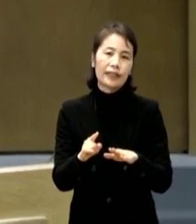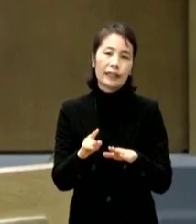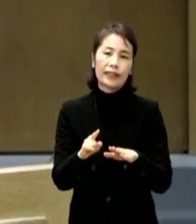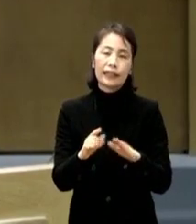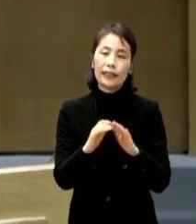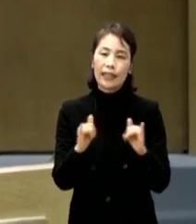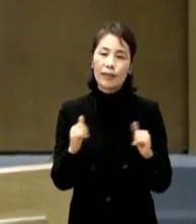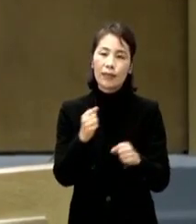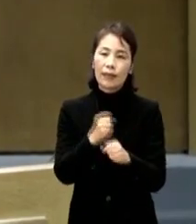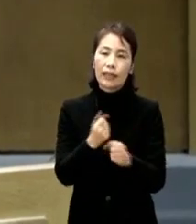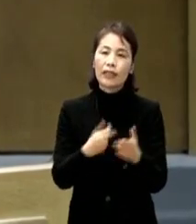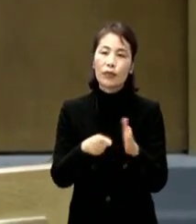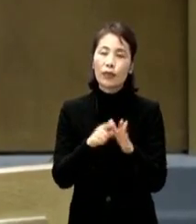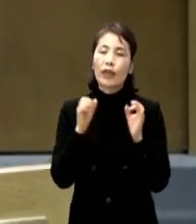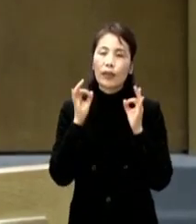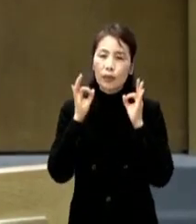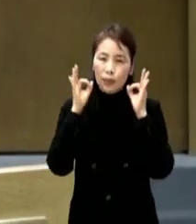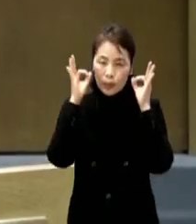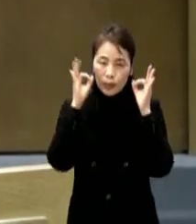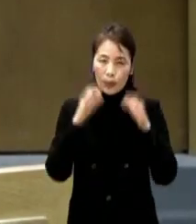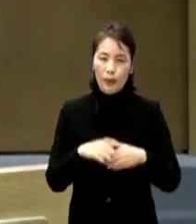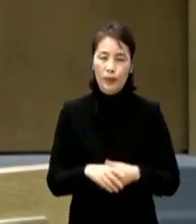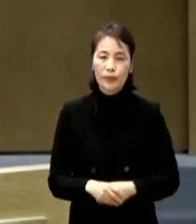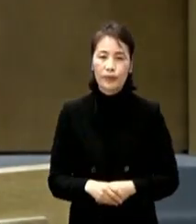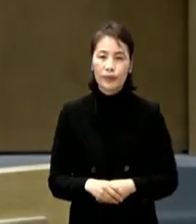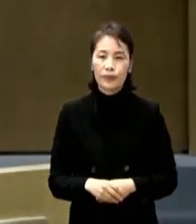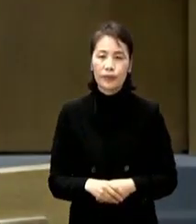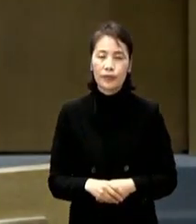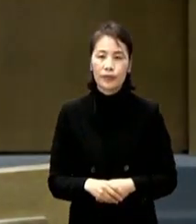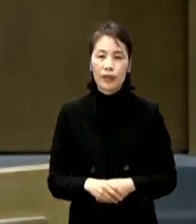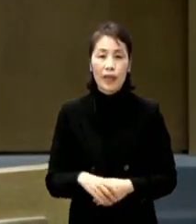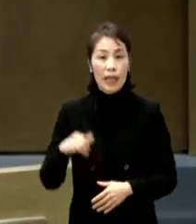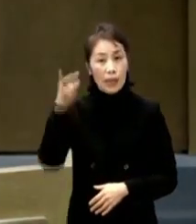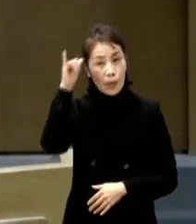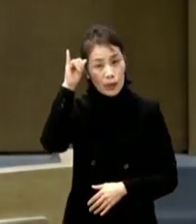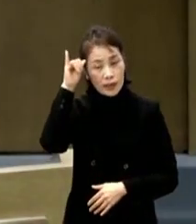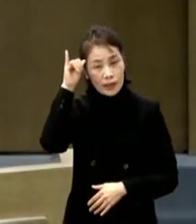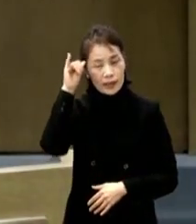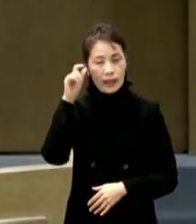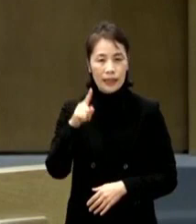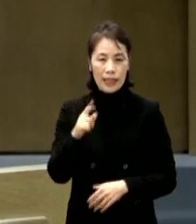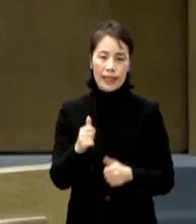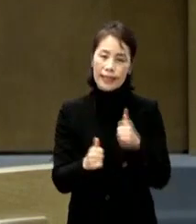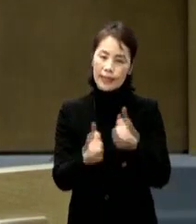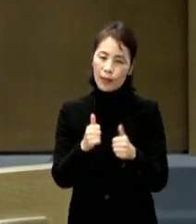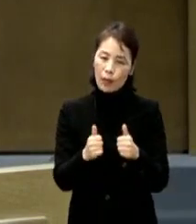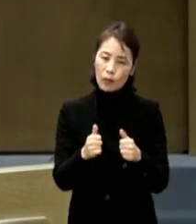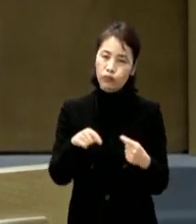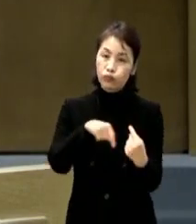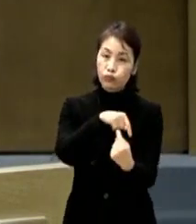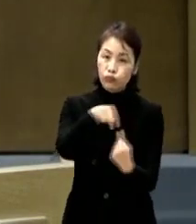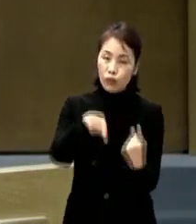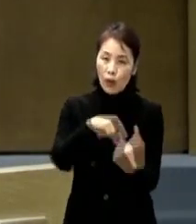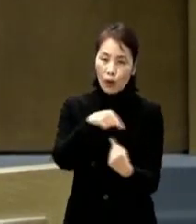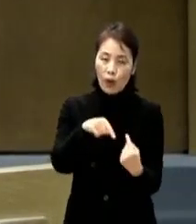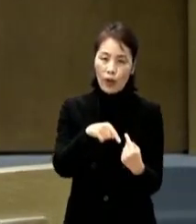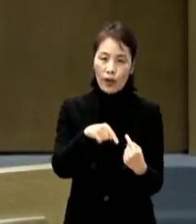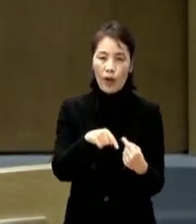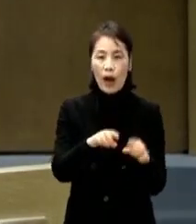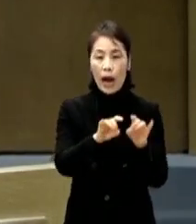노력해왔습니다. 인공지능 활용 교수학습 플랫폼 하이러닝을 시범 운영해서 학생